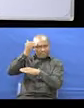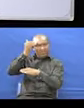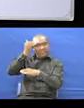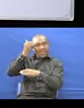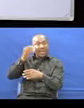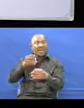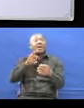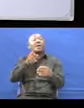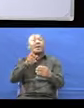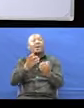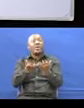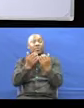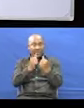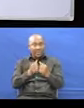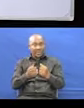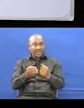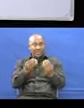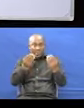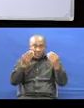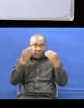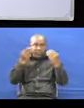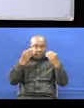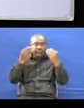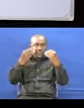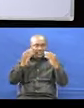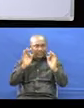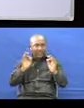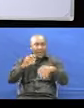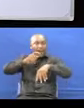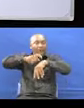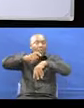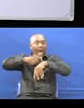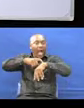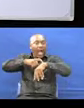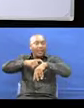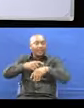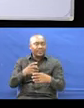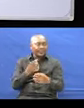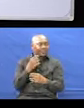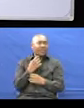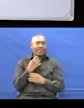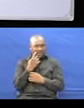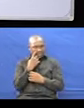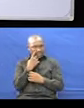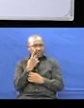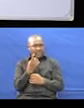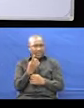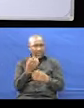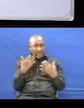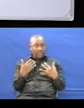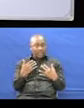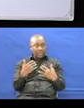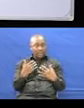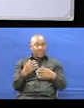utaweza kusoma kwanza saa, kusoma muda, kuelezea muda. Ujawe kusikia mtu anasema hivi sasa ni 4:30.